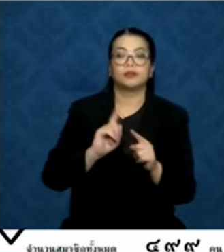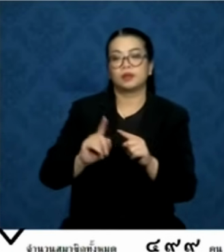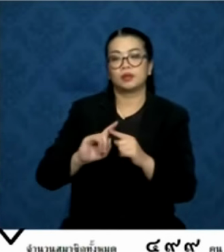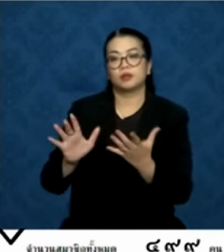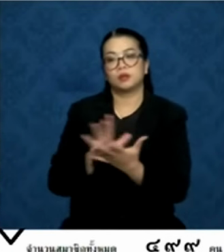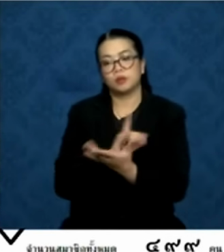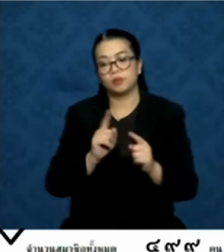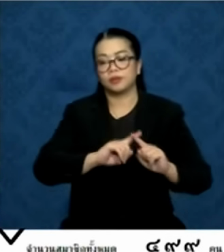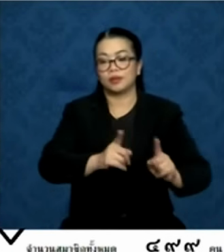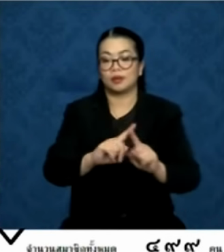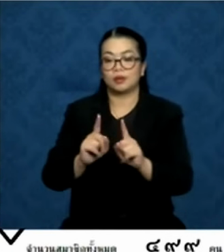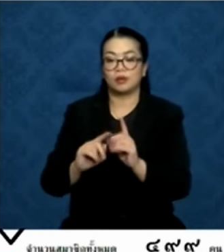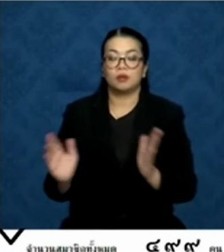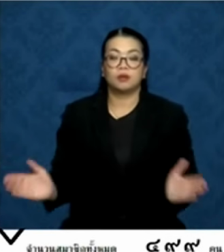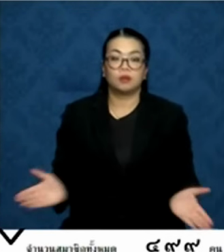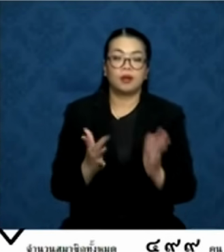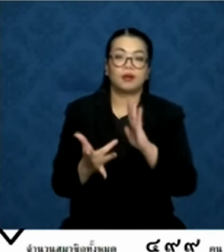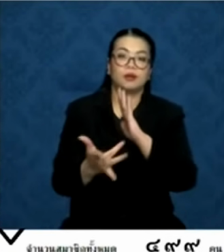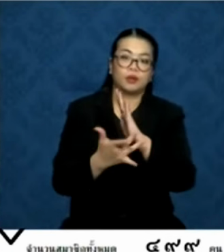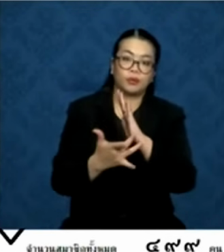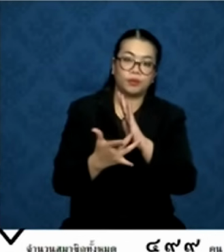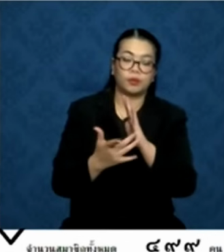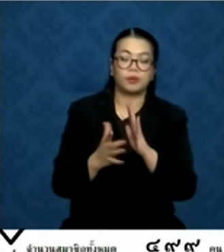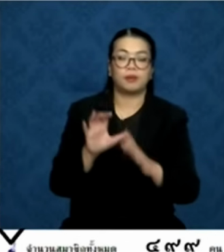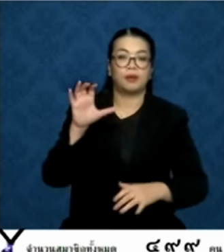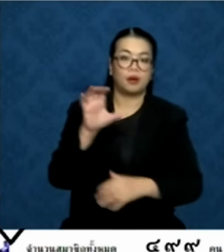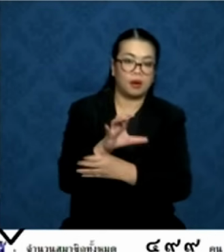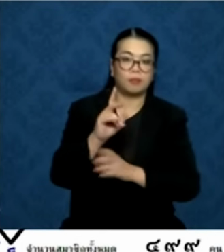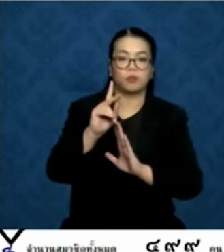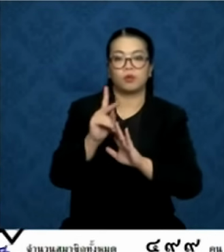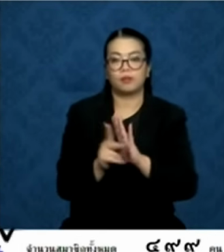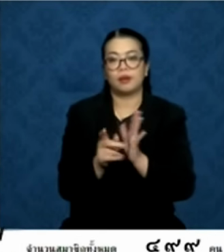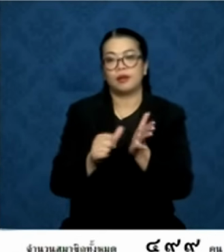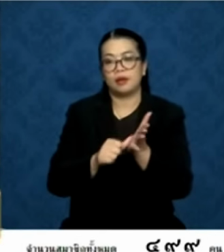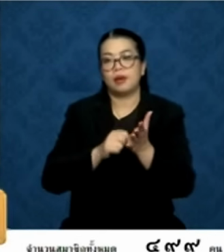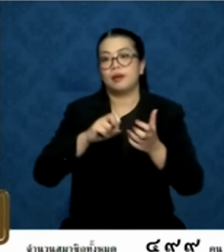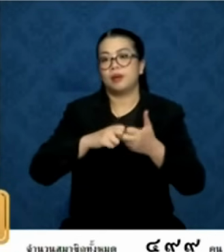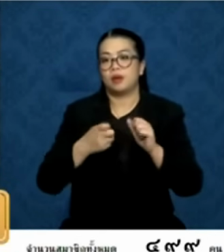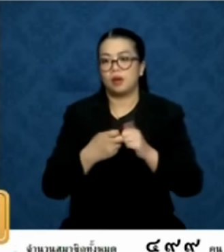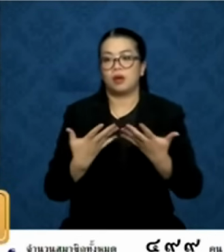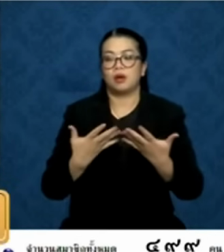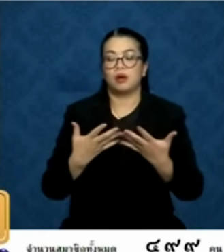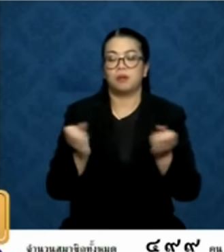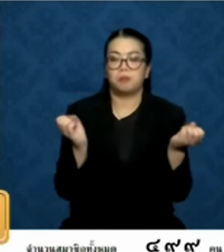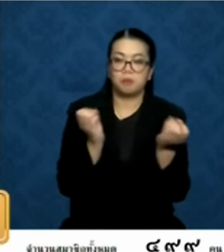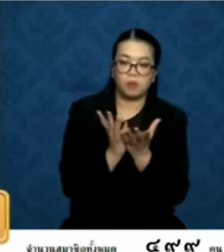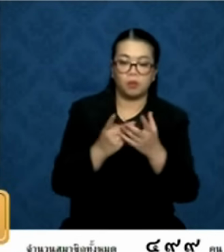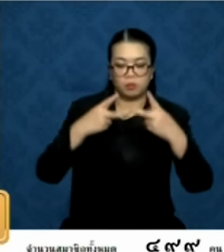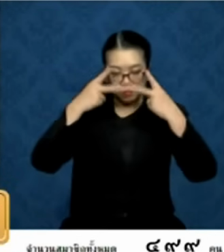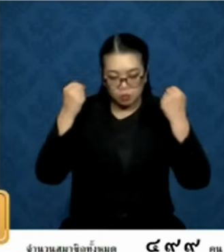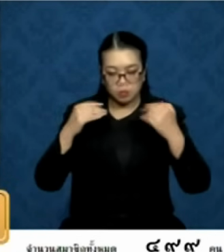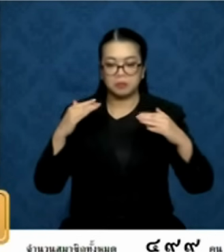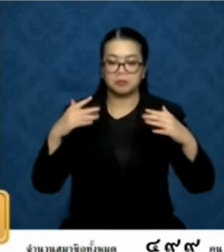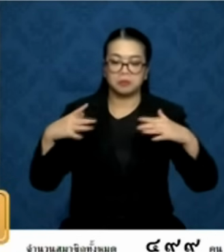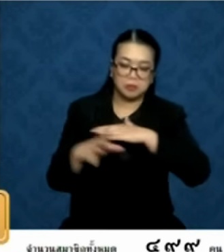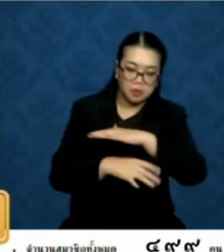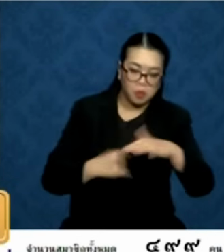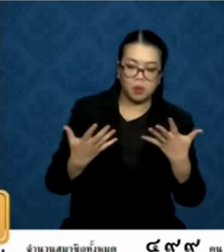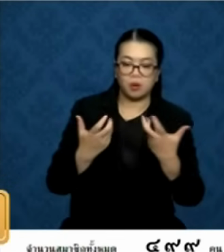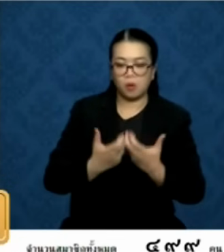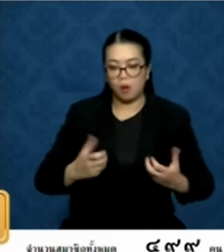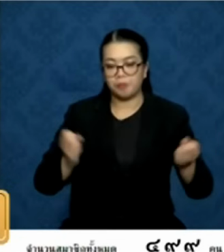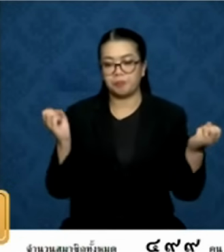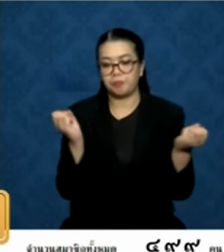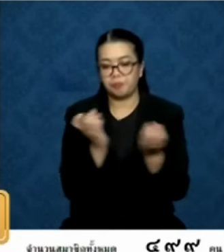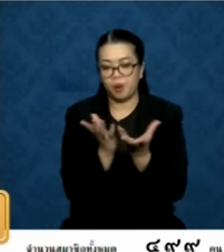สนับสนุนการใช้เทคโนโลยีและบังคับใช้กฎหมายเพื่อแก้ไขปัญหาอาชญากรรมปัญหาการจราจรและปัญหาความรุน